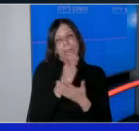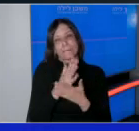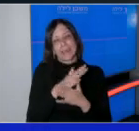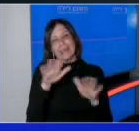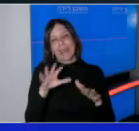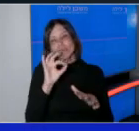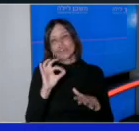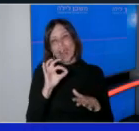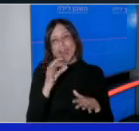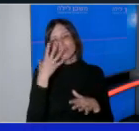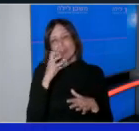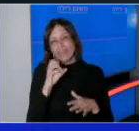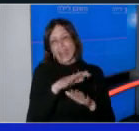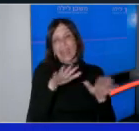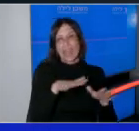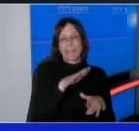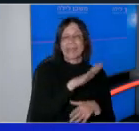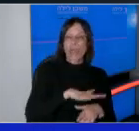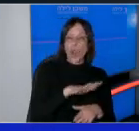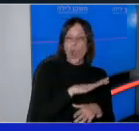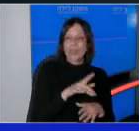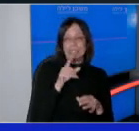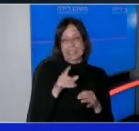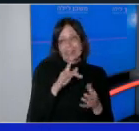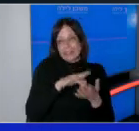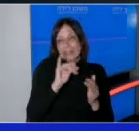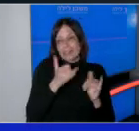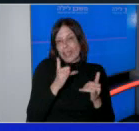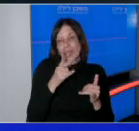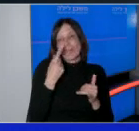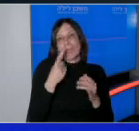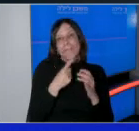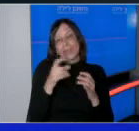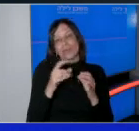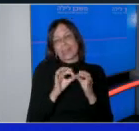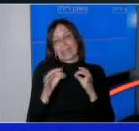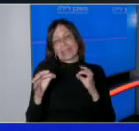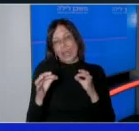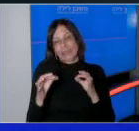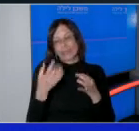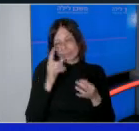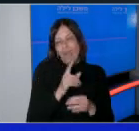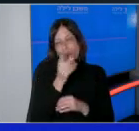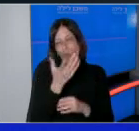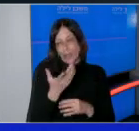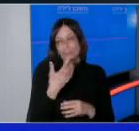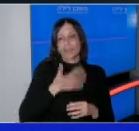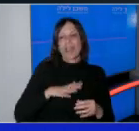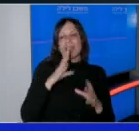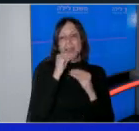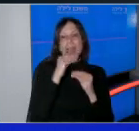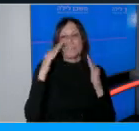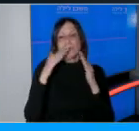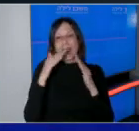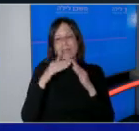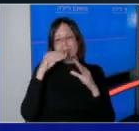התיכון. עכשיו, אורגינל, שם נמצאת נצרת, רק מאות קילומטרים מכל צהל. לא מאות, אבל רחוק. עכשיו אני רוצה לדבר על הבית שבבית, שיח